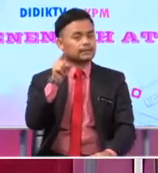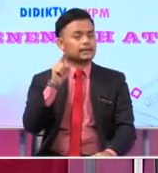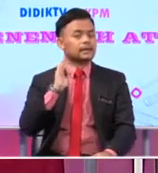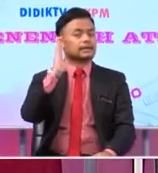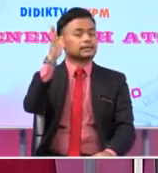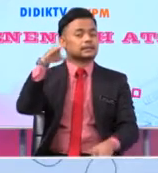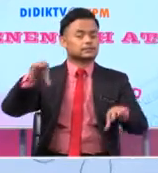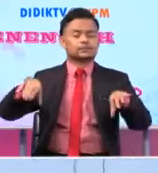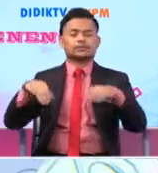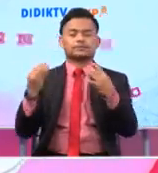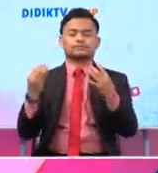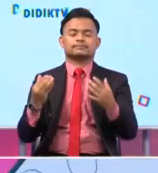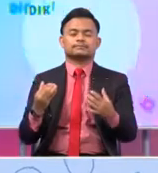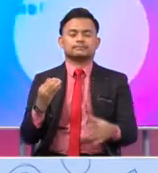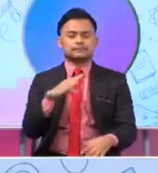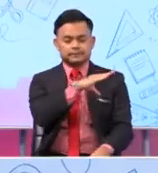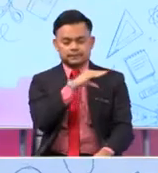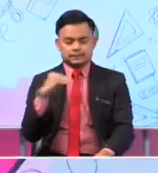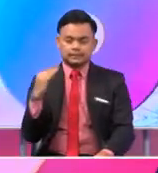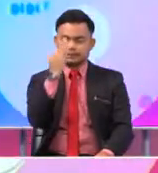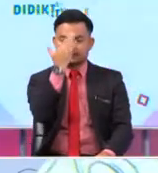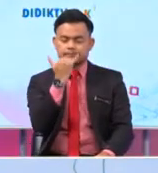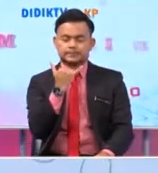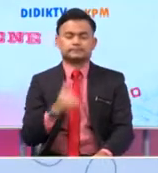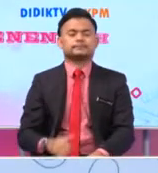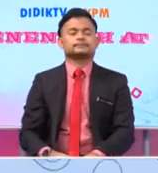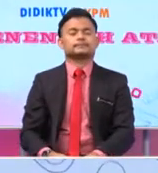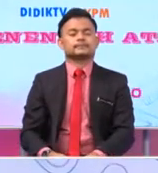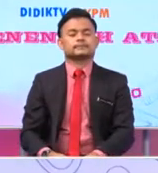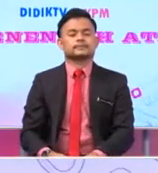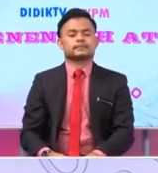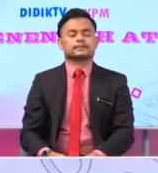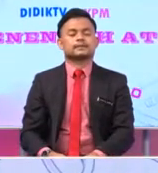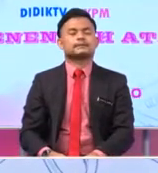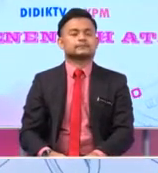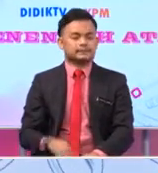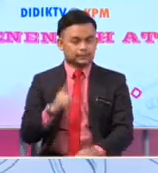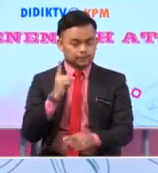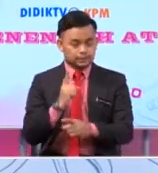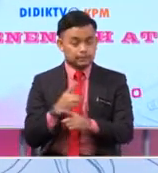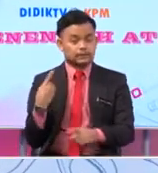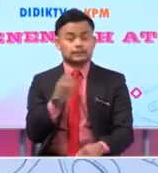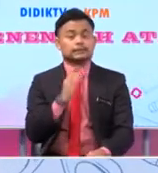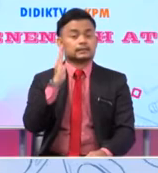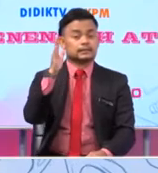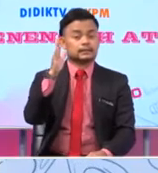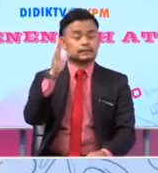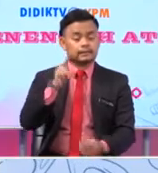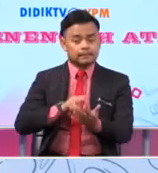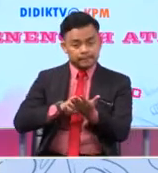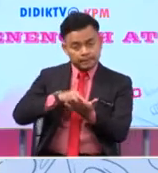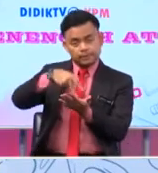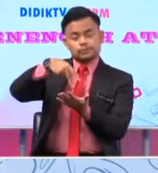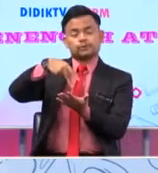kalau masih untuk tindakan moral yang Mira kamboia Mira akan bangun berdiri dan berikan tempat duduk Mira kepada wanita tersebut